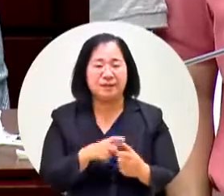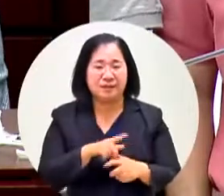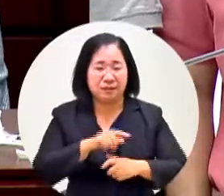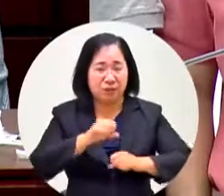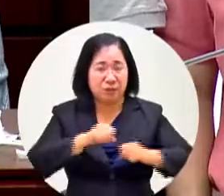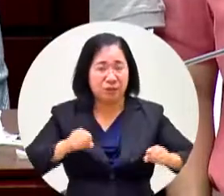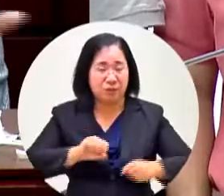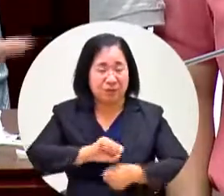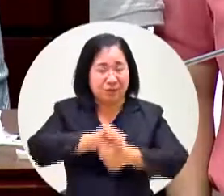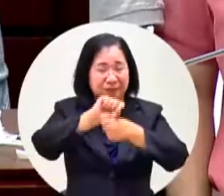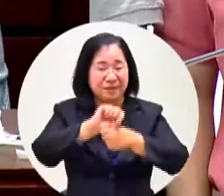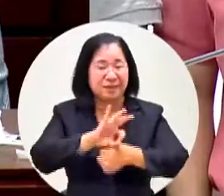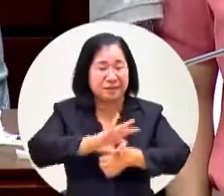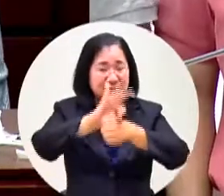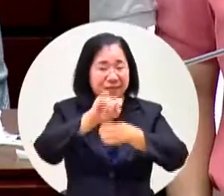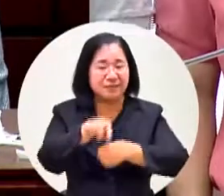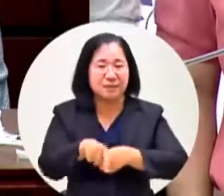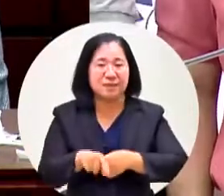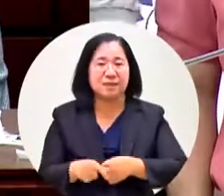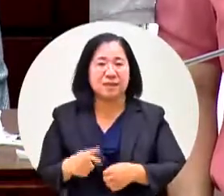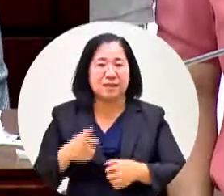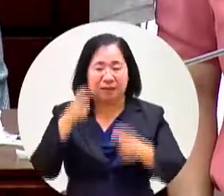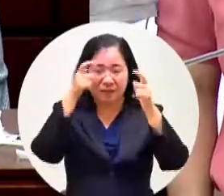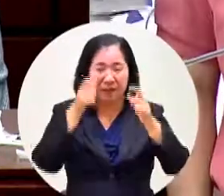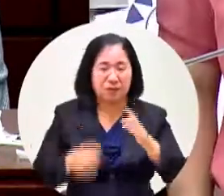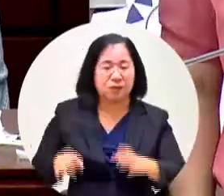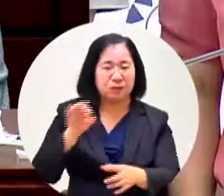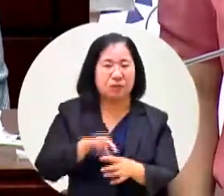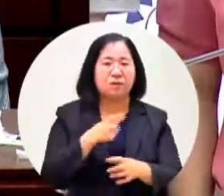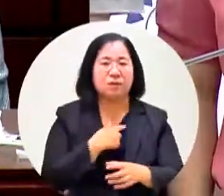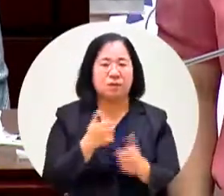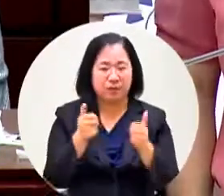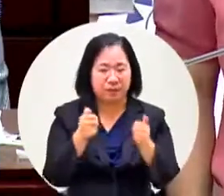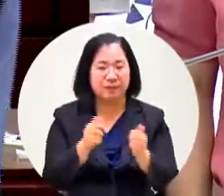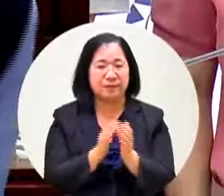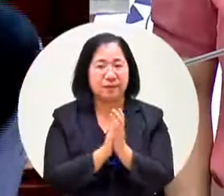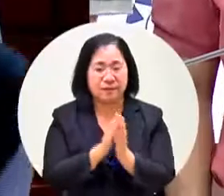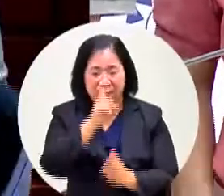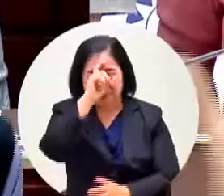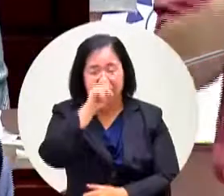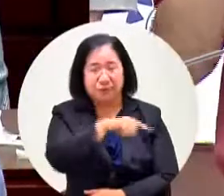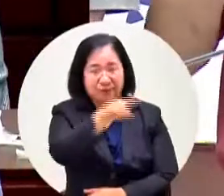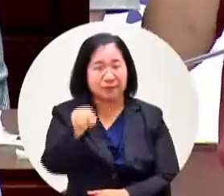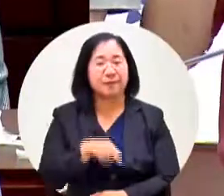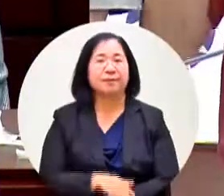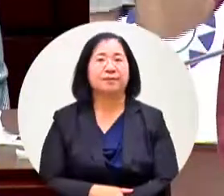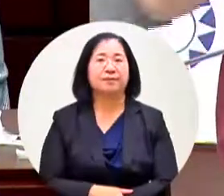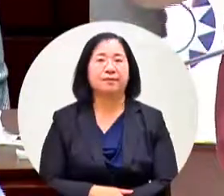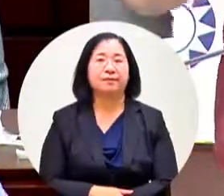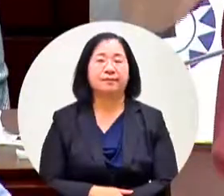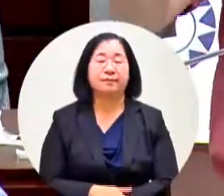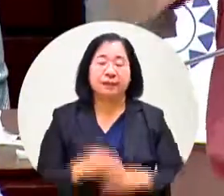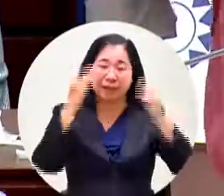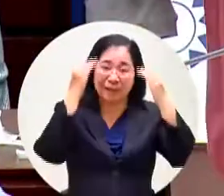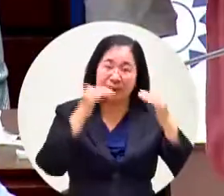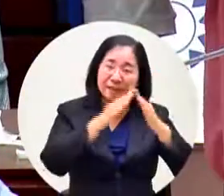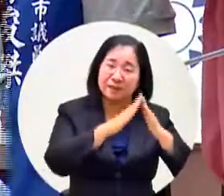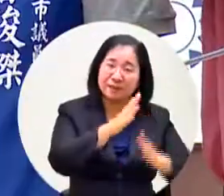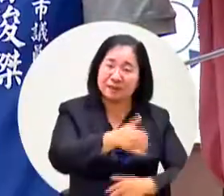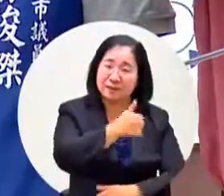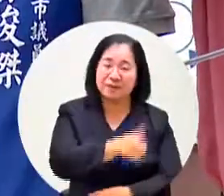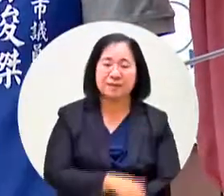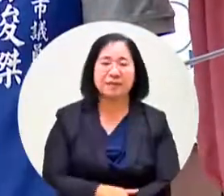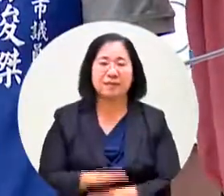董事长也是高雄子弟，我们就说能不能扩大高雄投资。我身为市长，凡是愿意来高雄投资的，我都是感